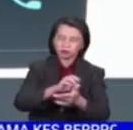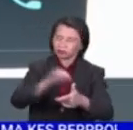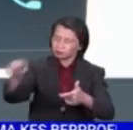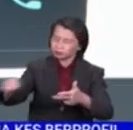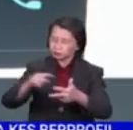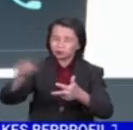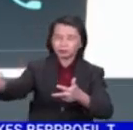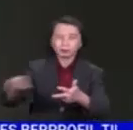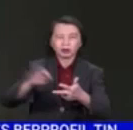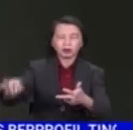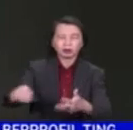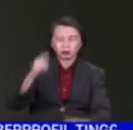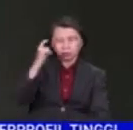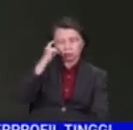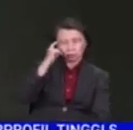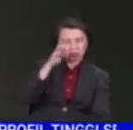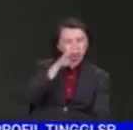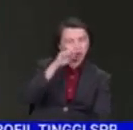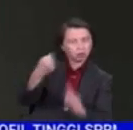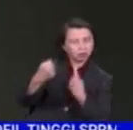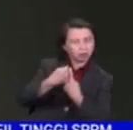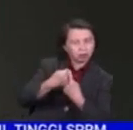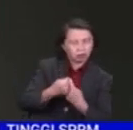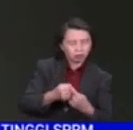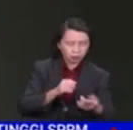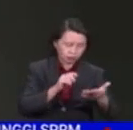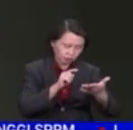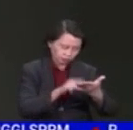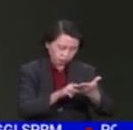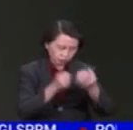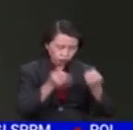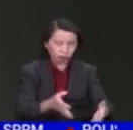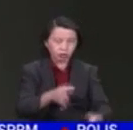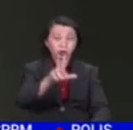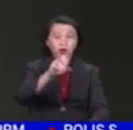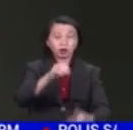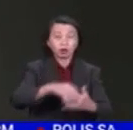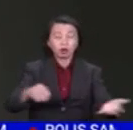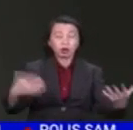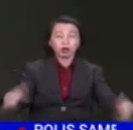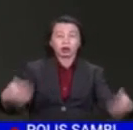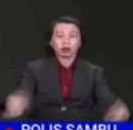sindiket ketika mendapati baki simpanan hanya berbaki RM30,